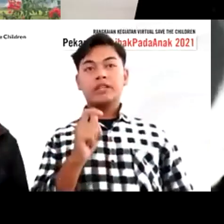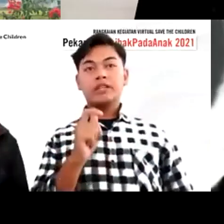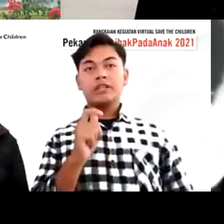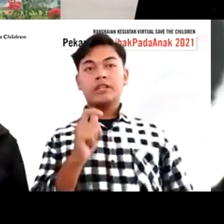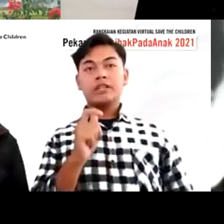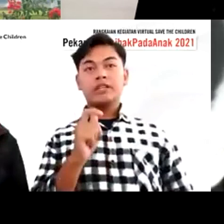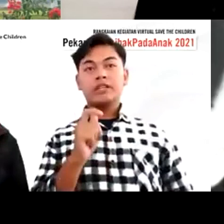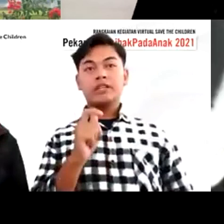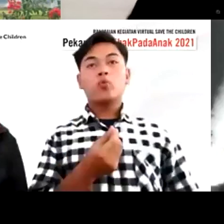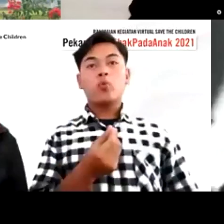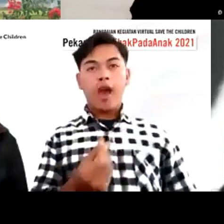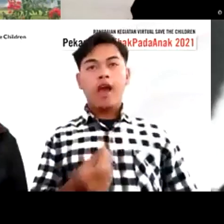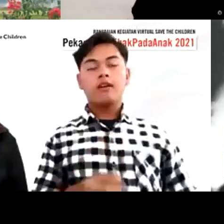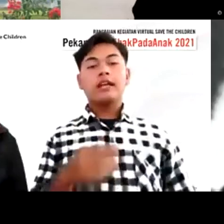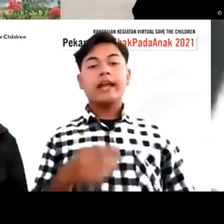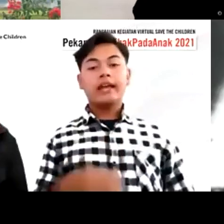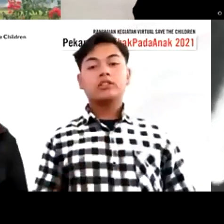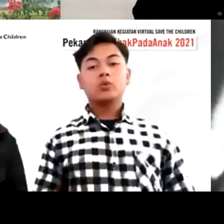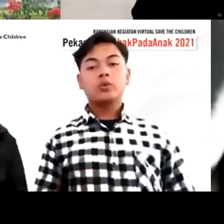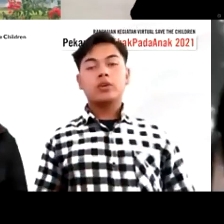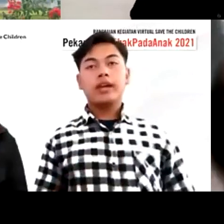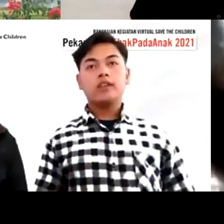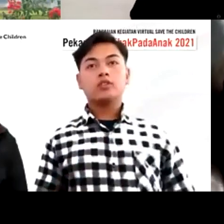tapi bunga